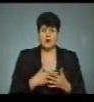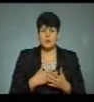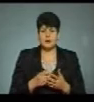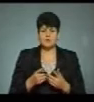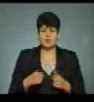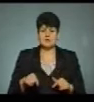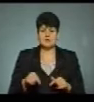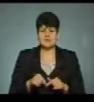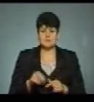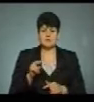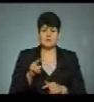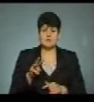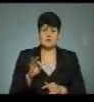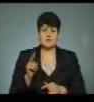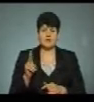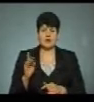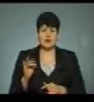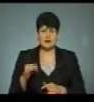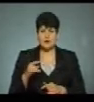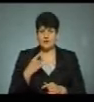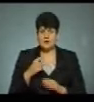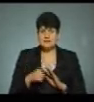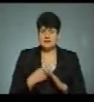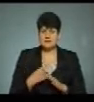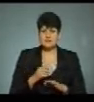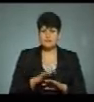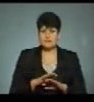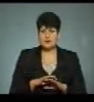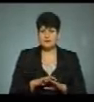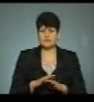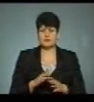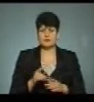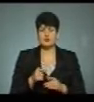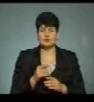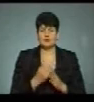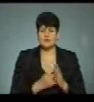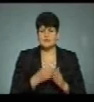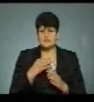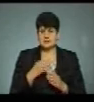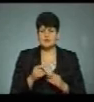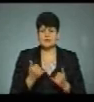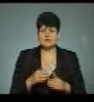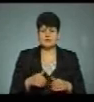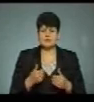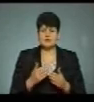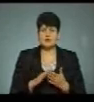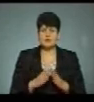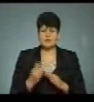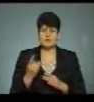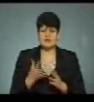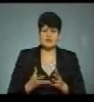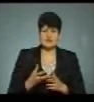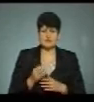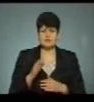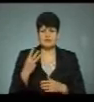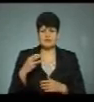підприємці Тернопілля Петро Мокрій каже, звертався в банк, щоб дізнатися про цю програму. Йому розповіли, що такі кредити надають за умови, якщо перший внесок